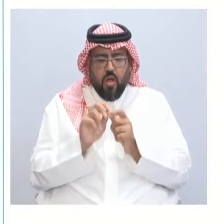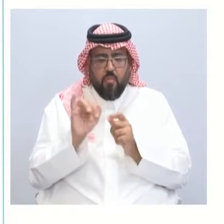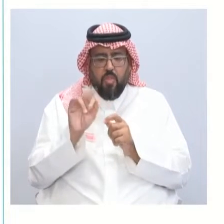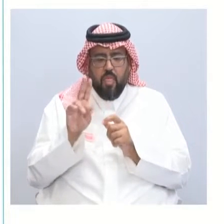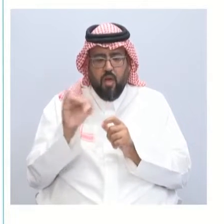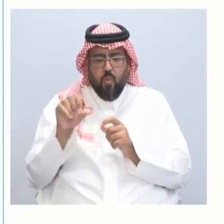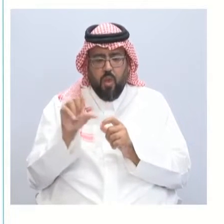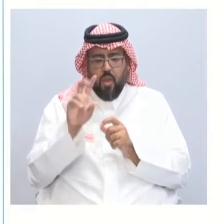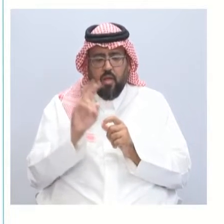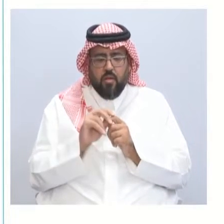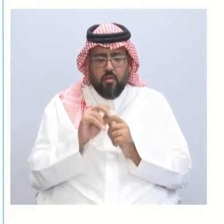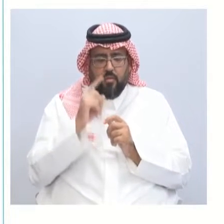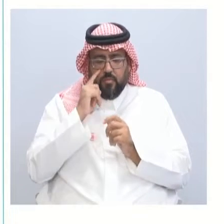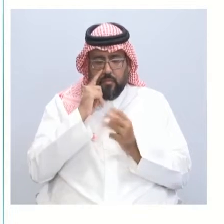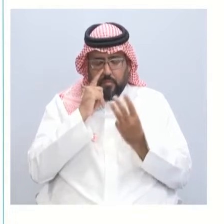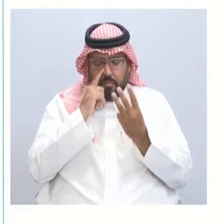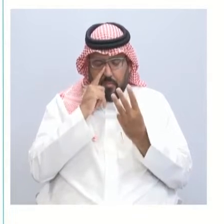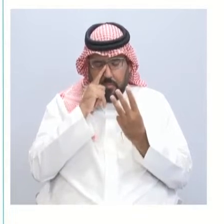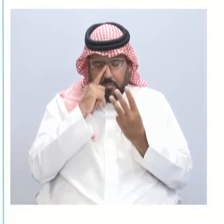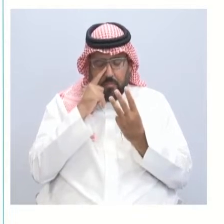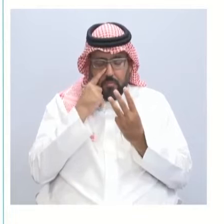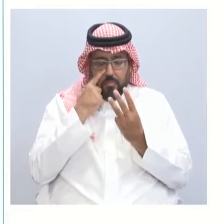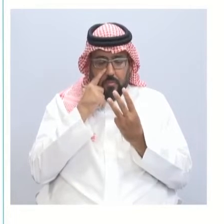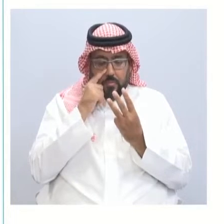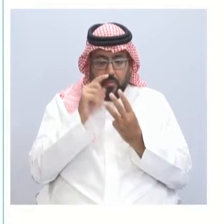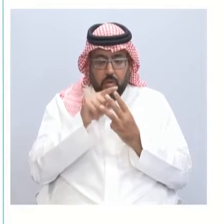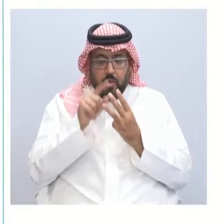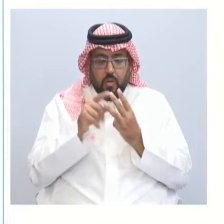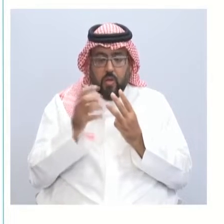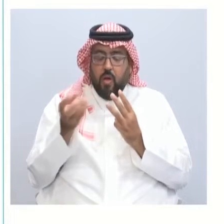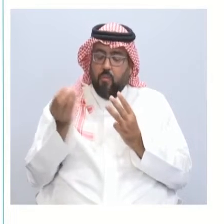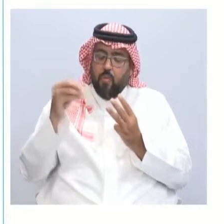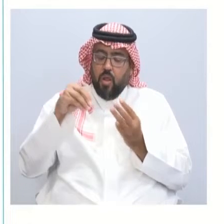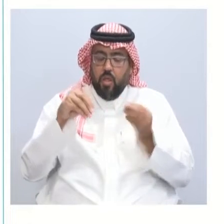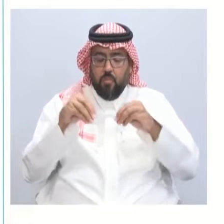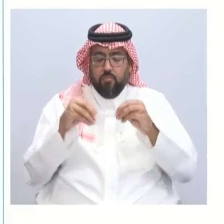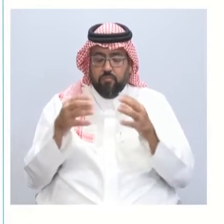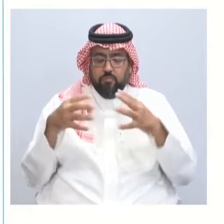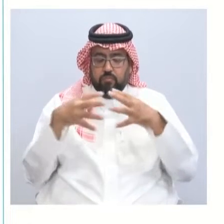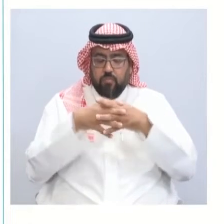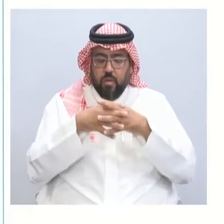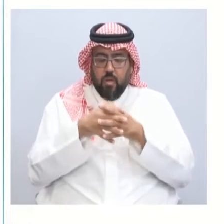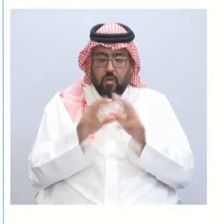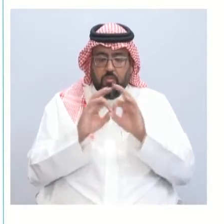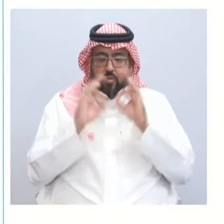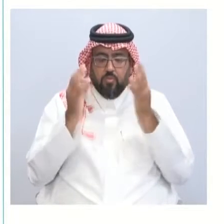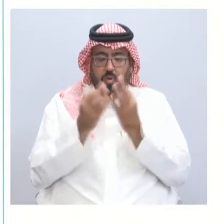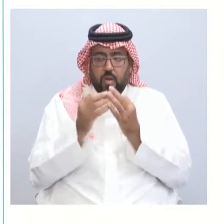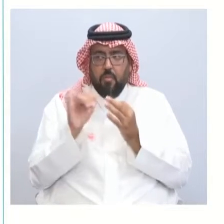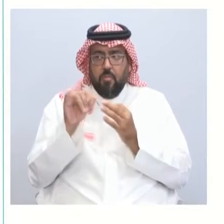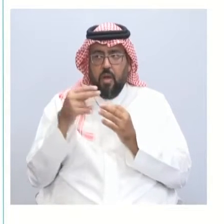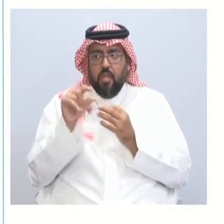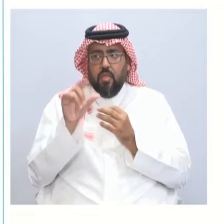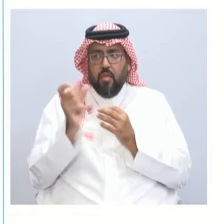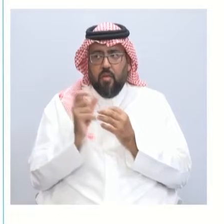متحوله عرفنا هنا الصخور هو مركب ينشا من اندماج مجموعه من